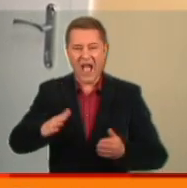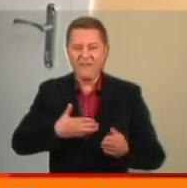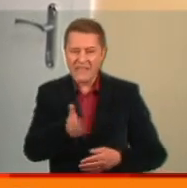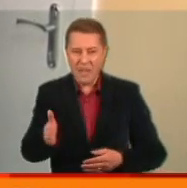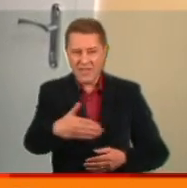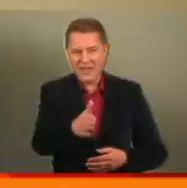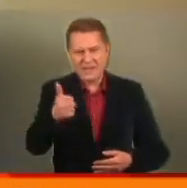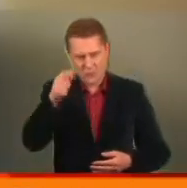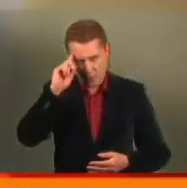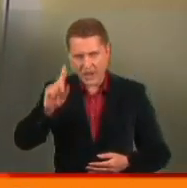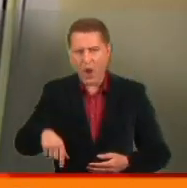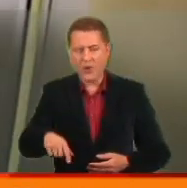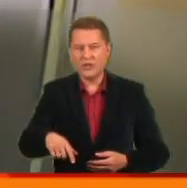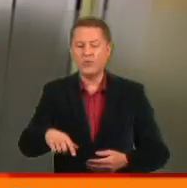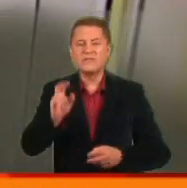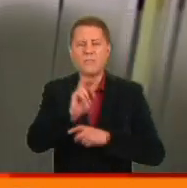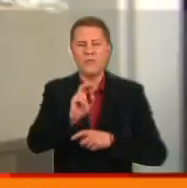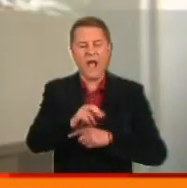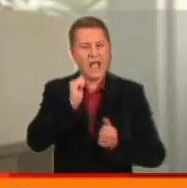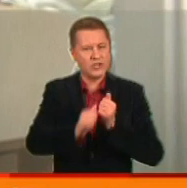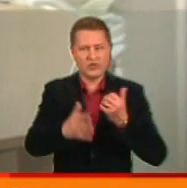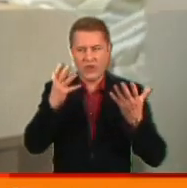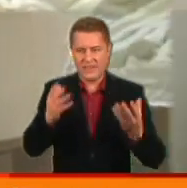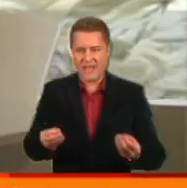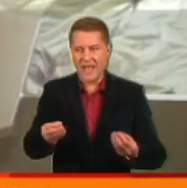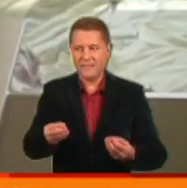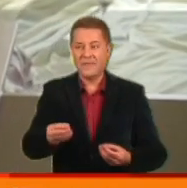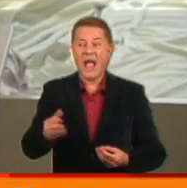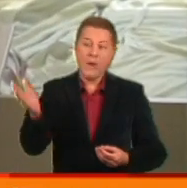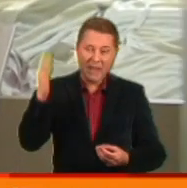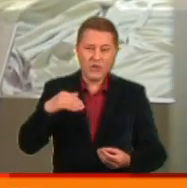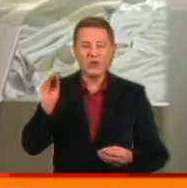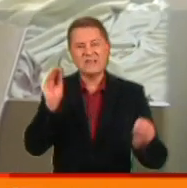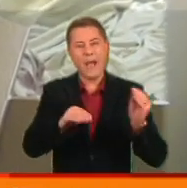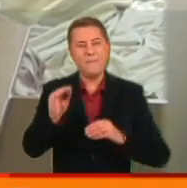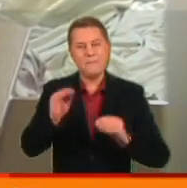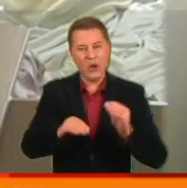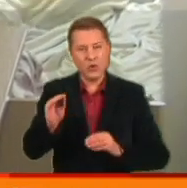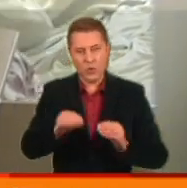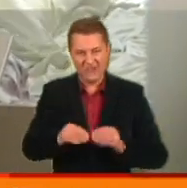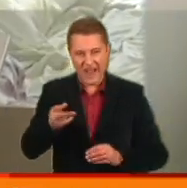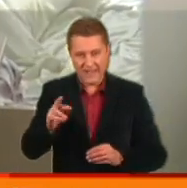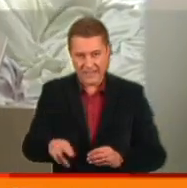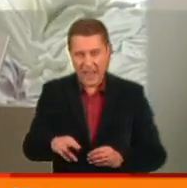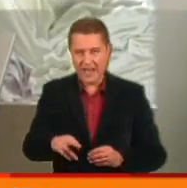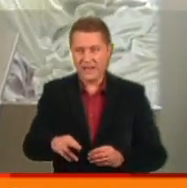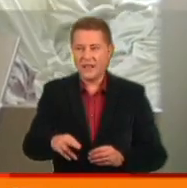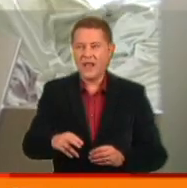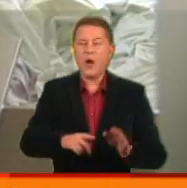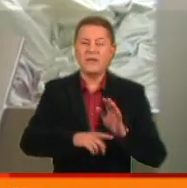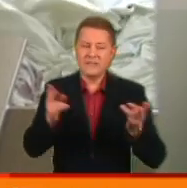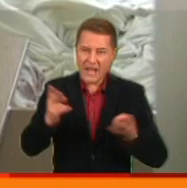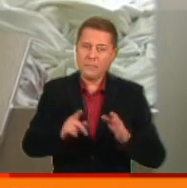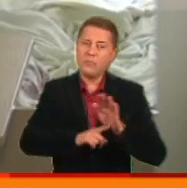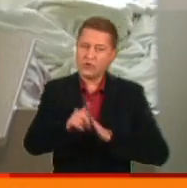вона добре орієнтується, бо буває тут ледь не щодня. Ярославочка, підеш на 3D-моделювання? Ми якраз починати